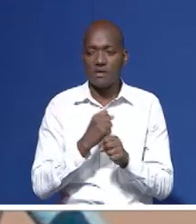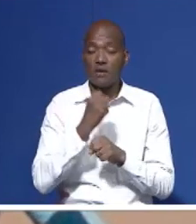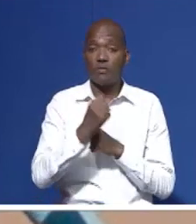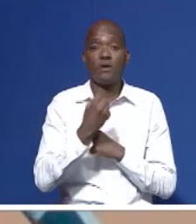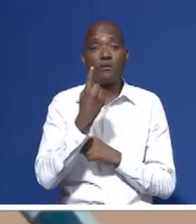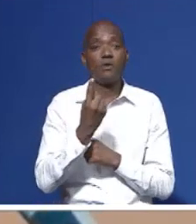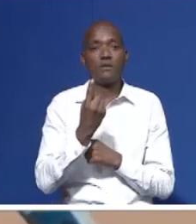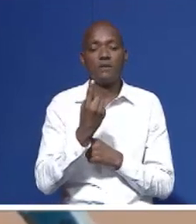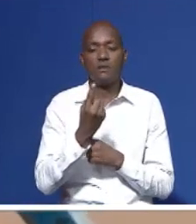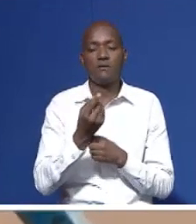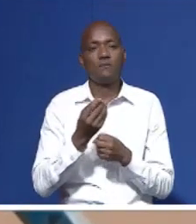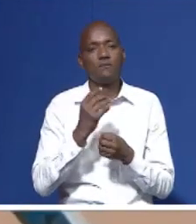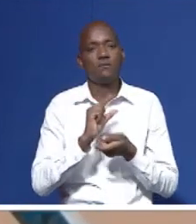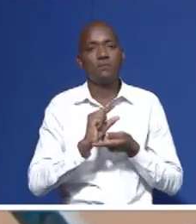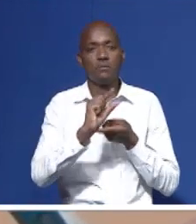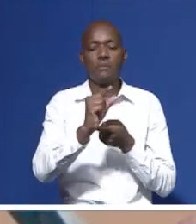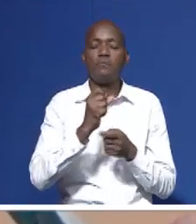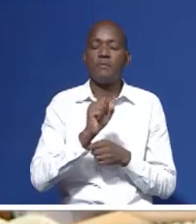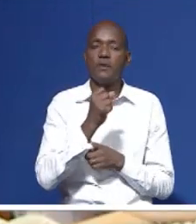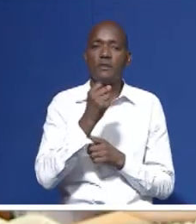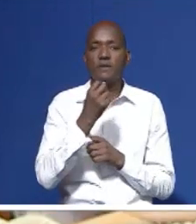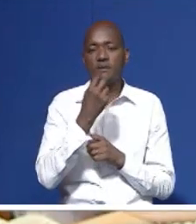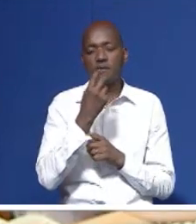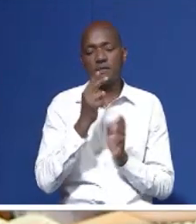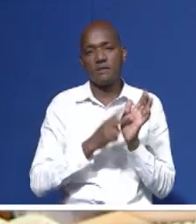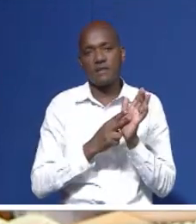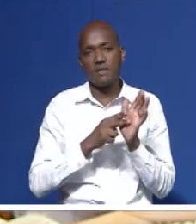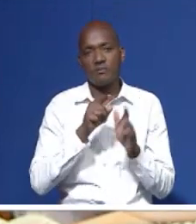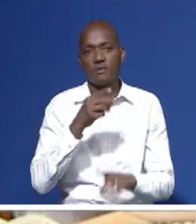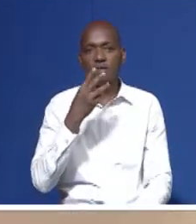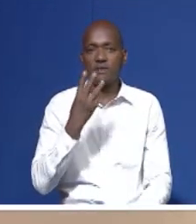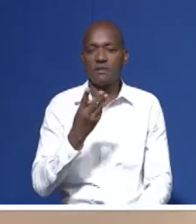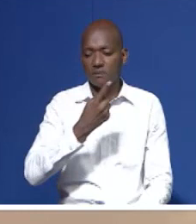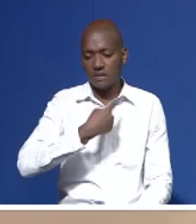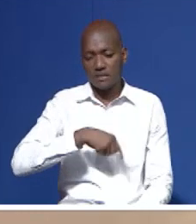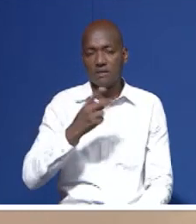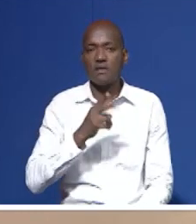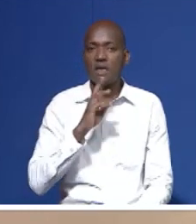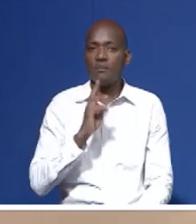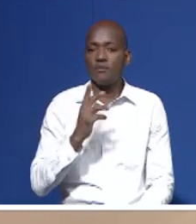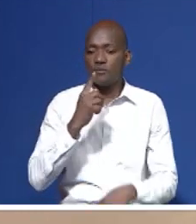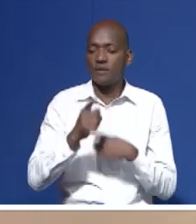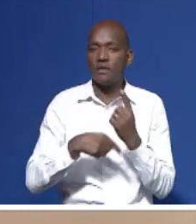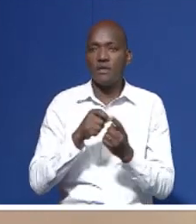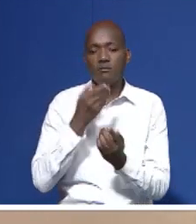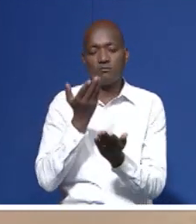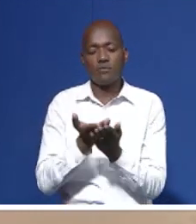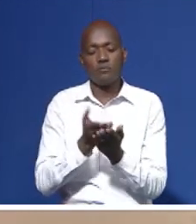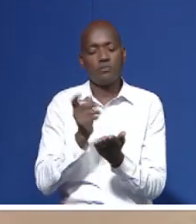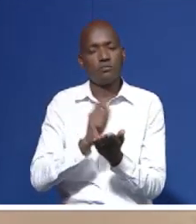kwanza ililetwa milioni 703. Na sisi kama halmashauri tumeendelea kuandika maandiko